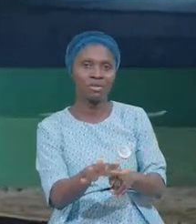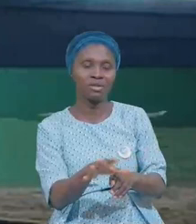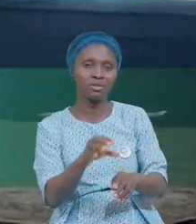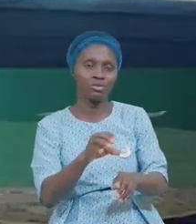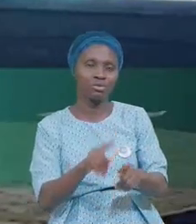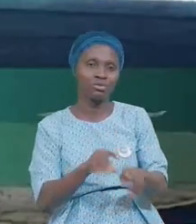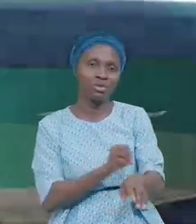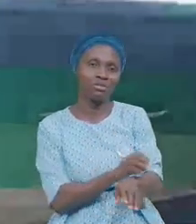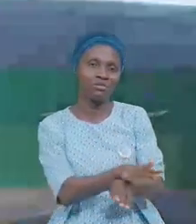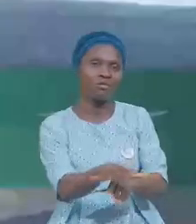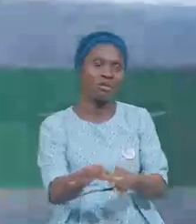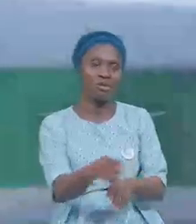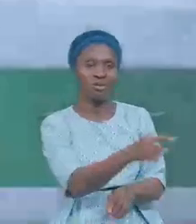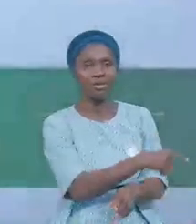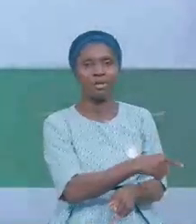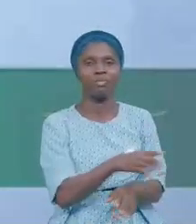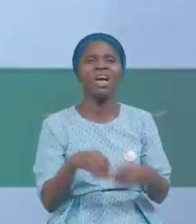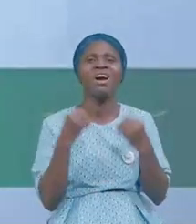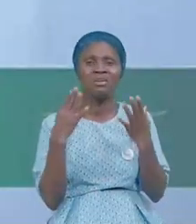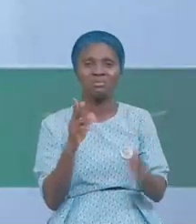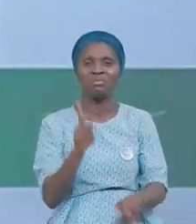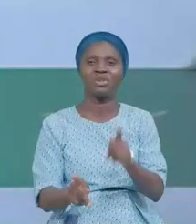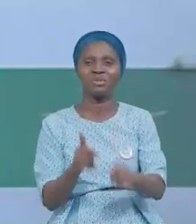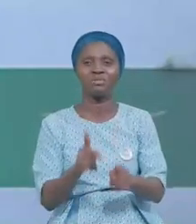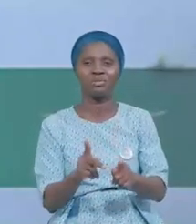Et combien pouvaient-ils toucher?